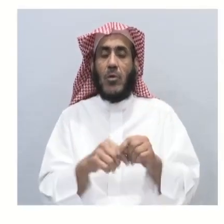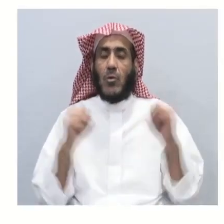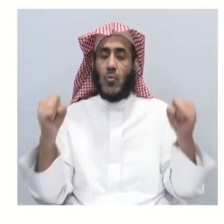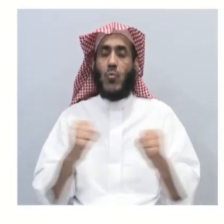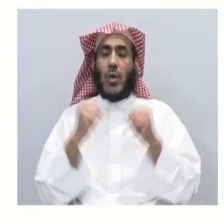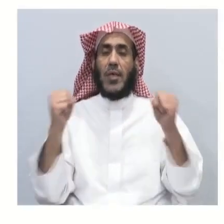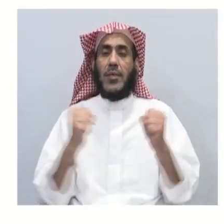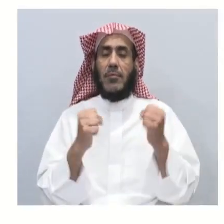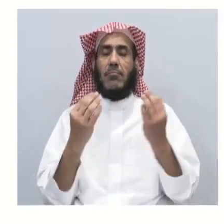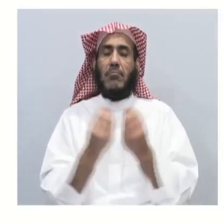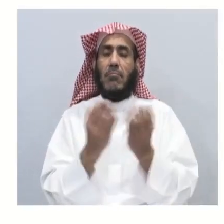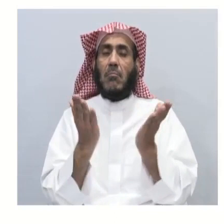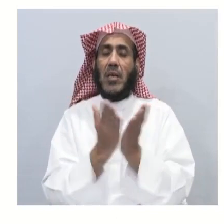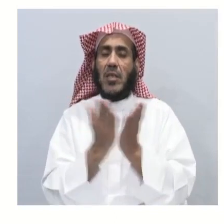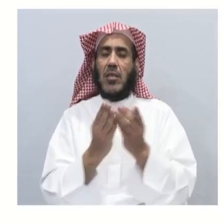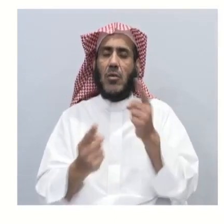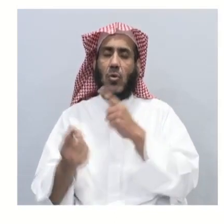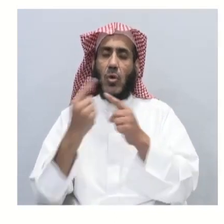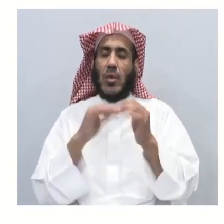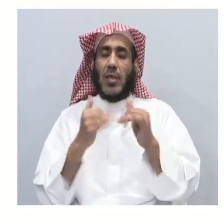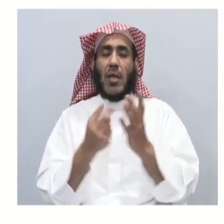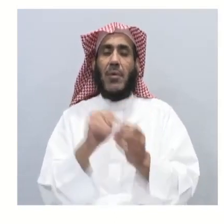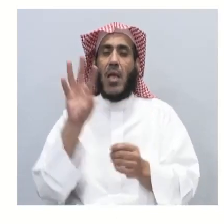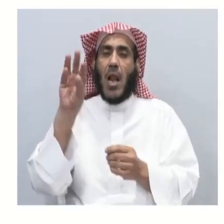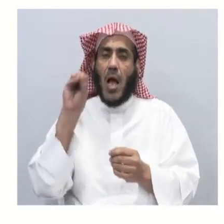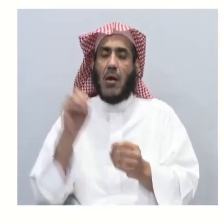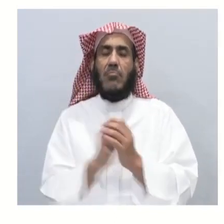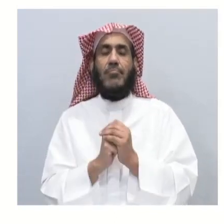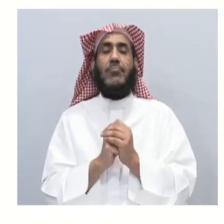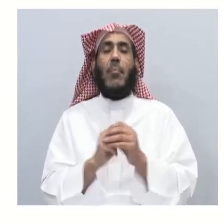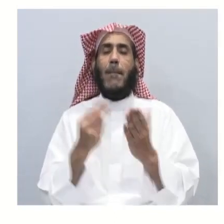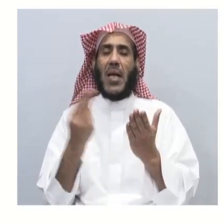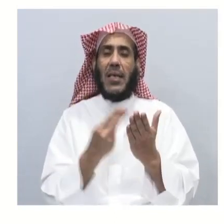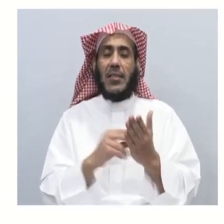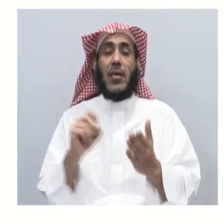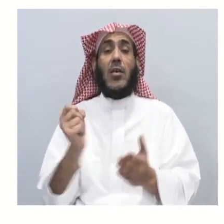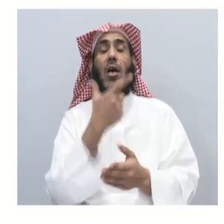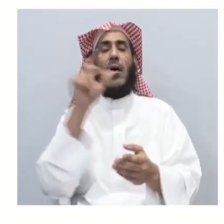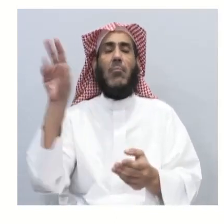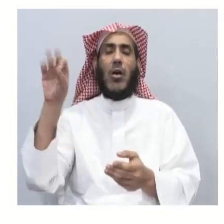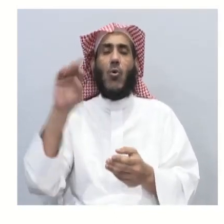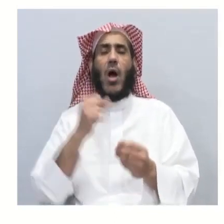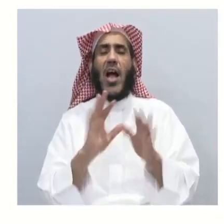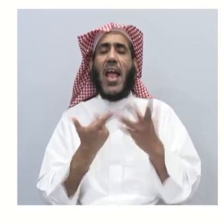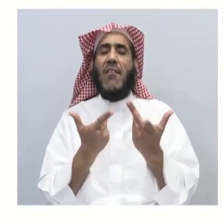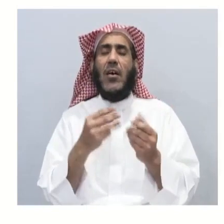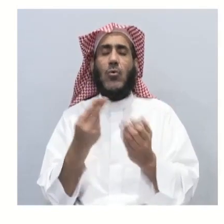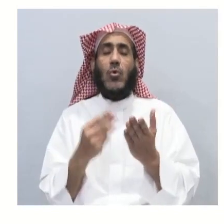نراجع ما درسناه سابقاً، طريقة كتابة الهاء بخط الرقعة. كيف تكتب